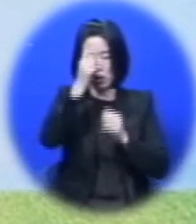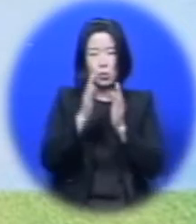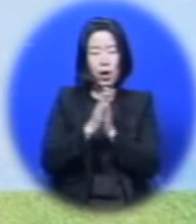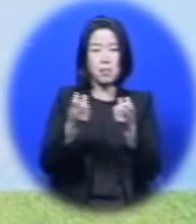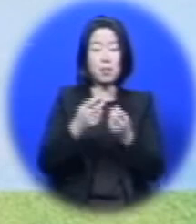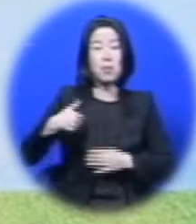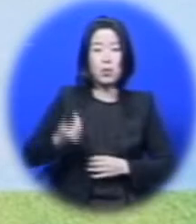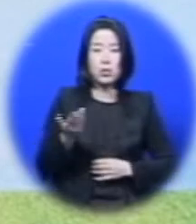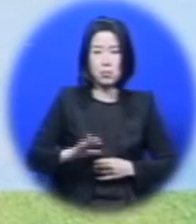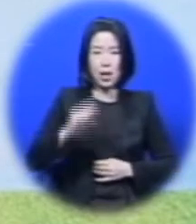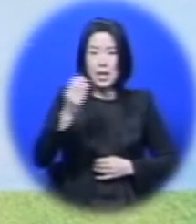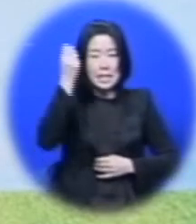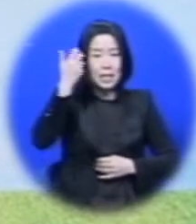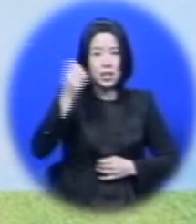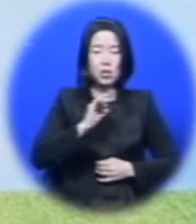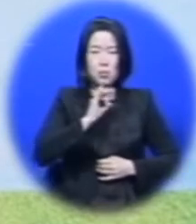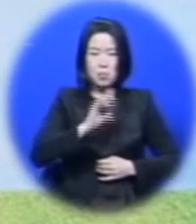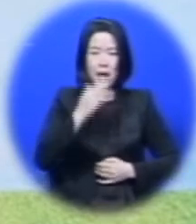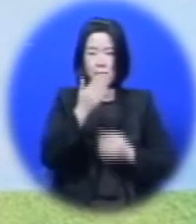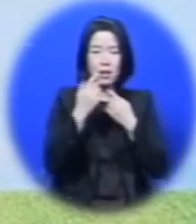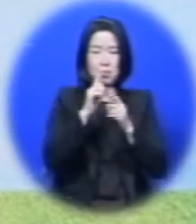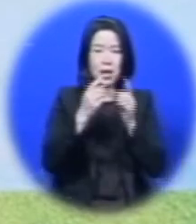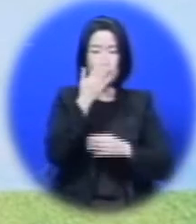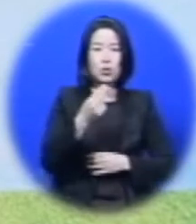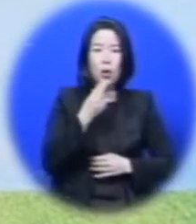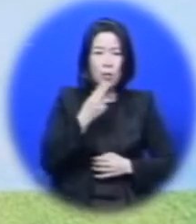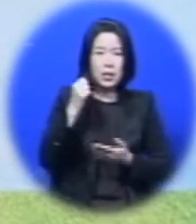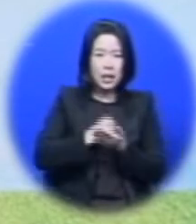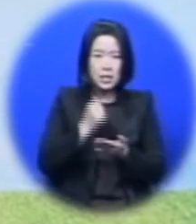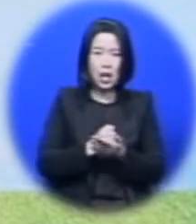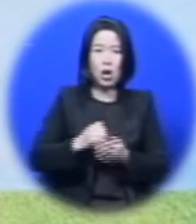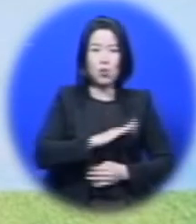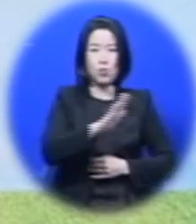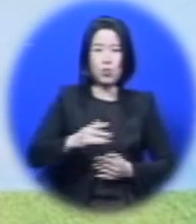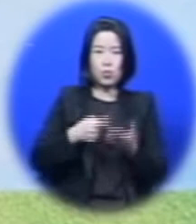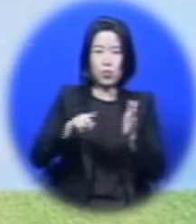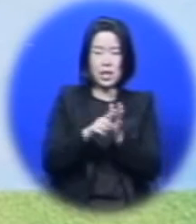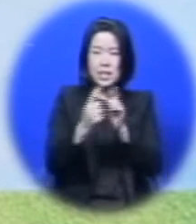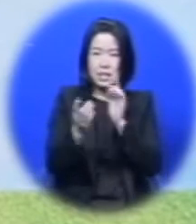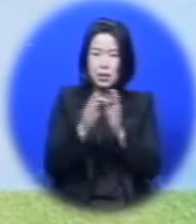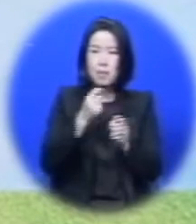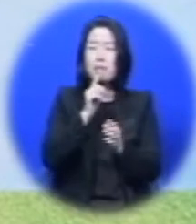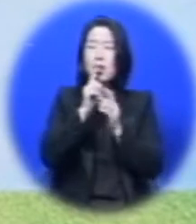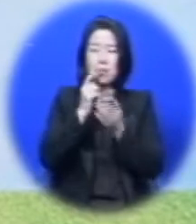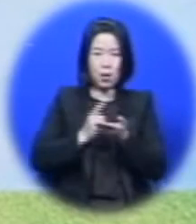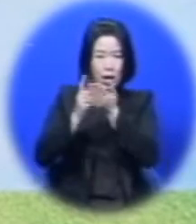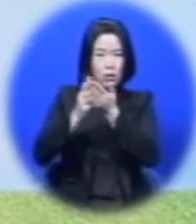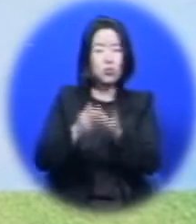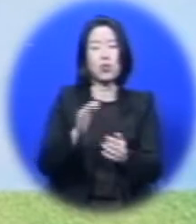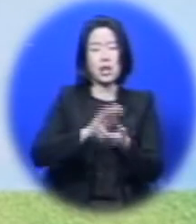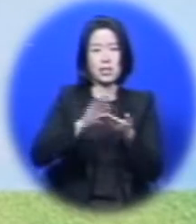오직 성령이 말할 수 없는 탄식으로 우리를 위하여 친히 간구하시느니라. 우리는